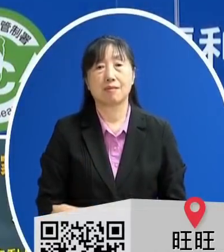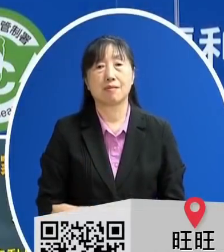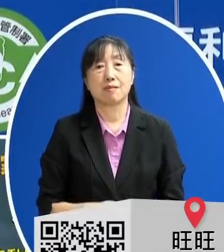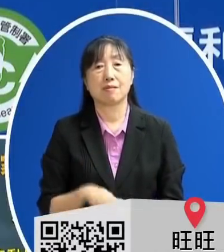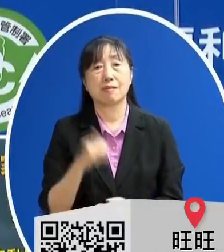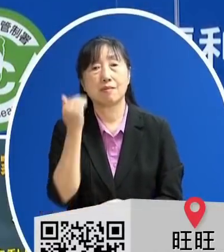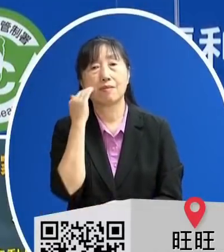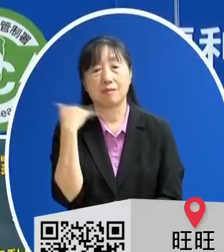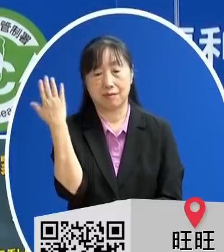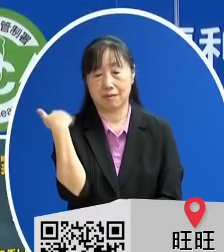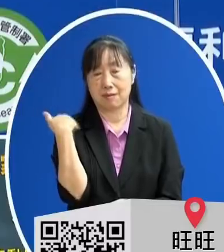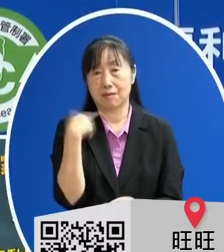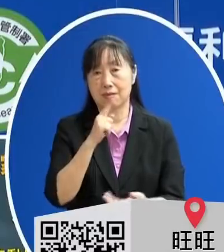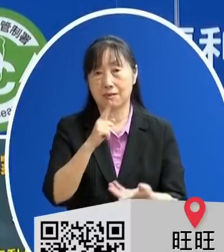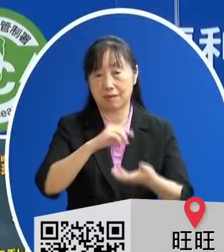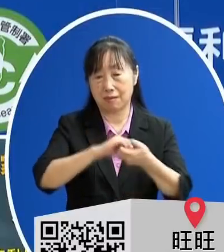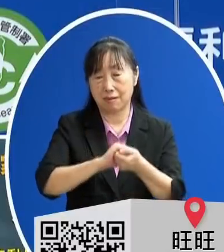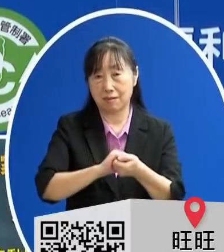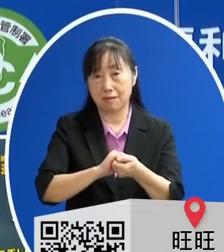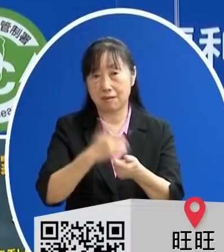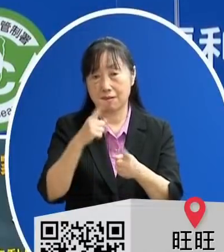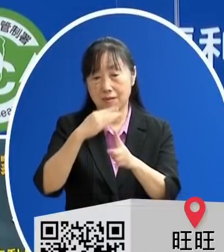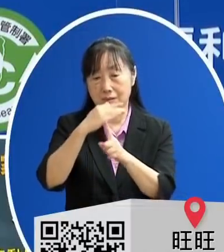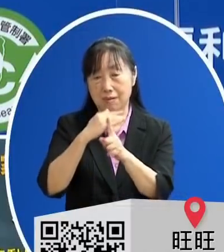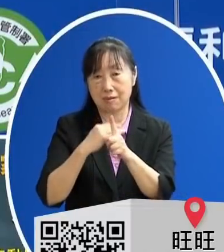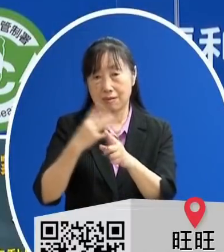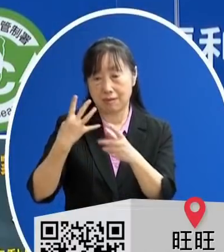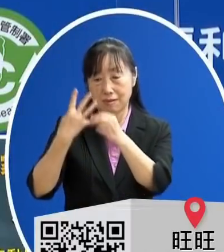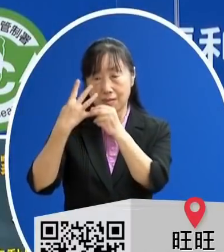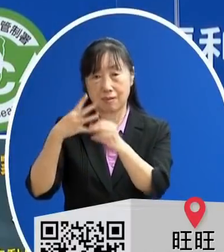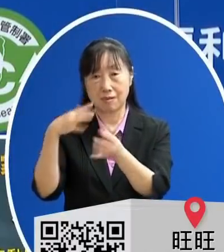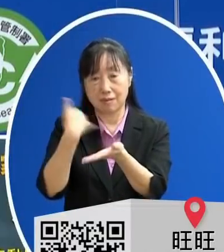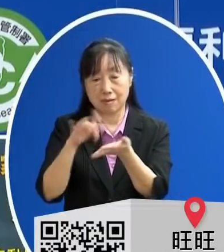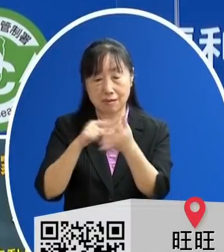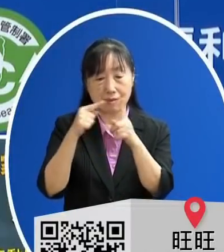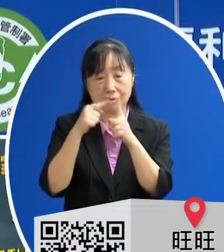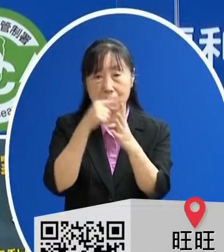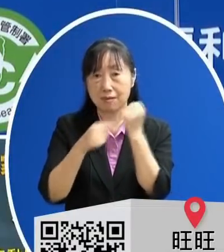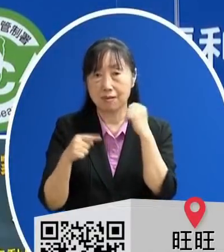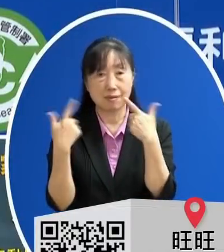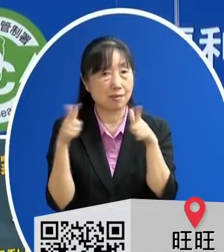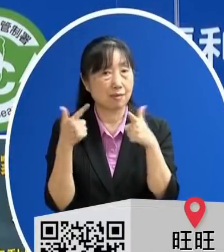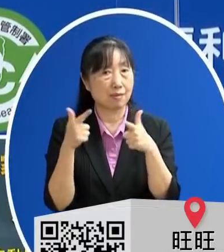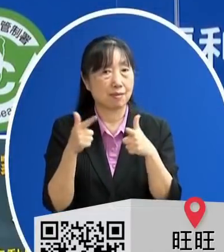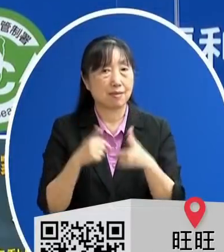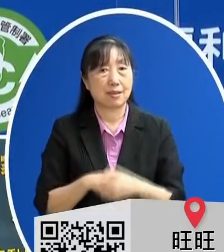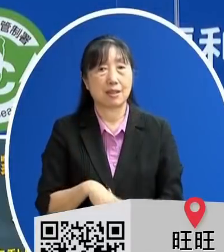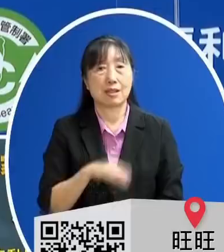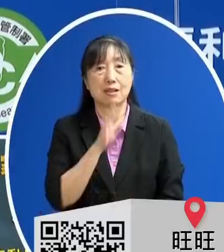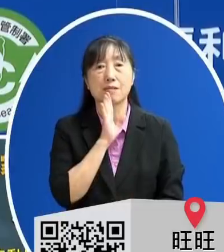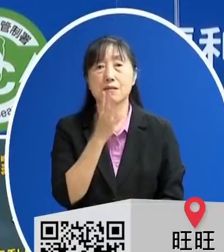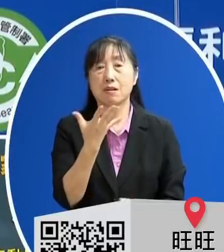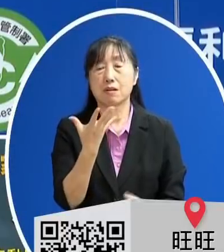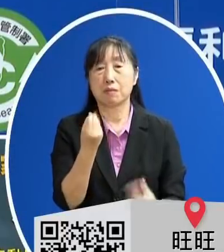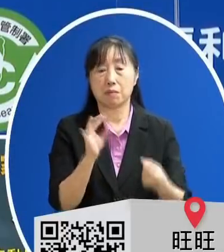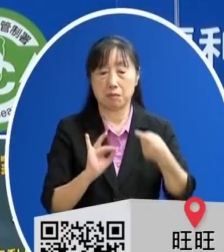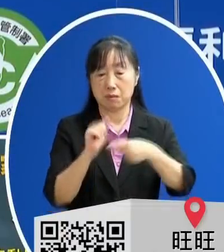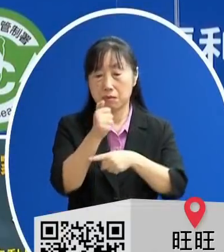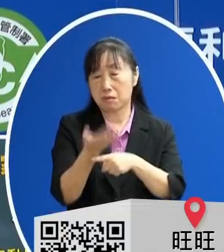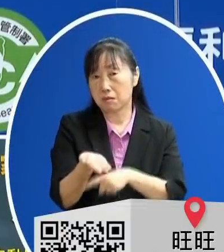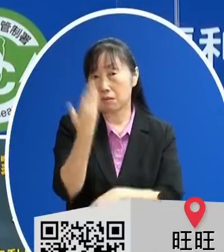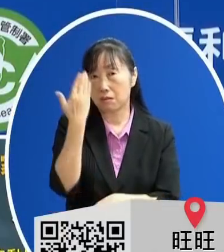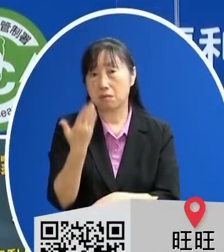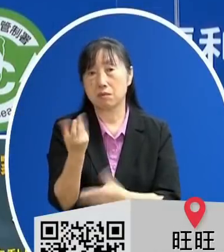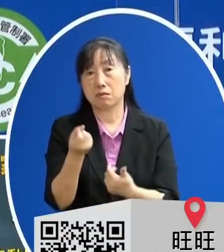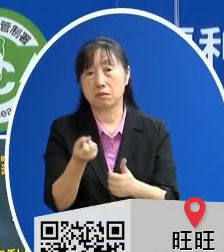当初在定这个4级，之所以不是只有用个案数。好，还加上一个哈，所以一个没有50%以上是